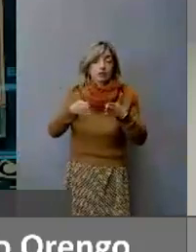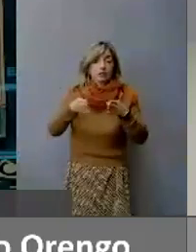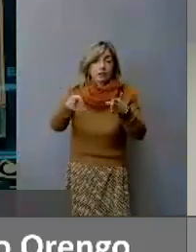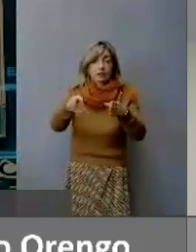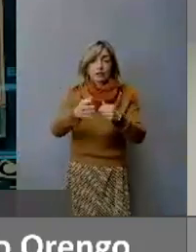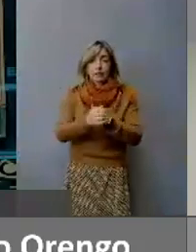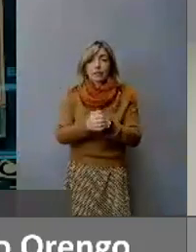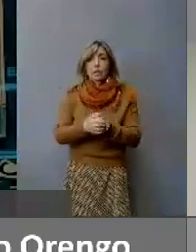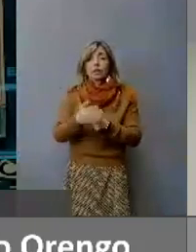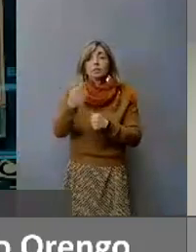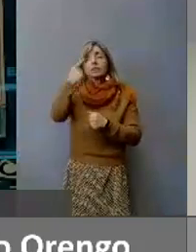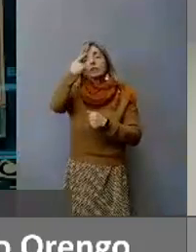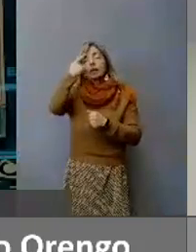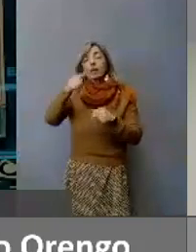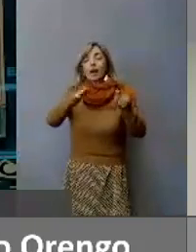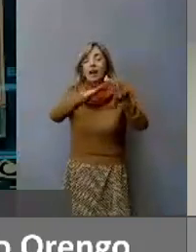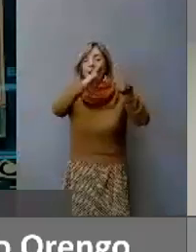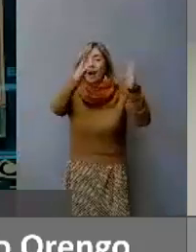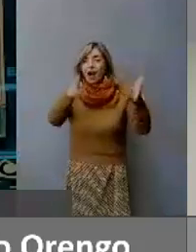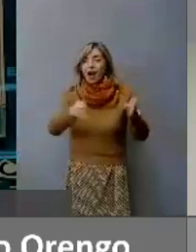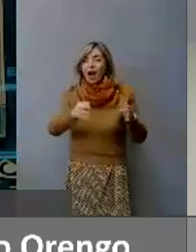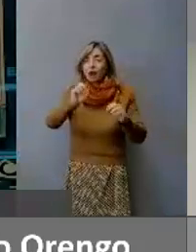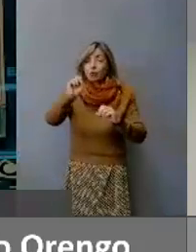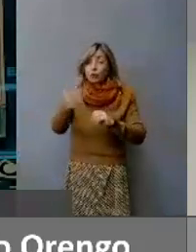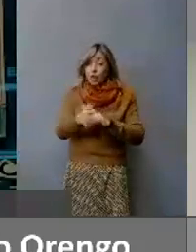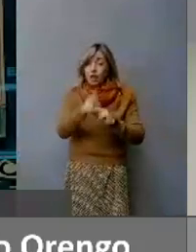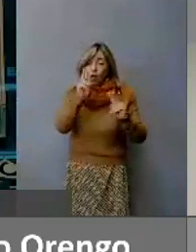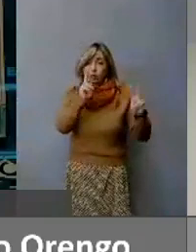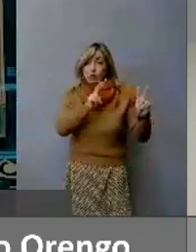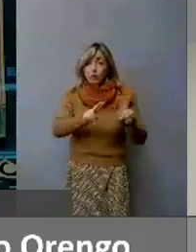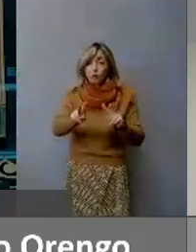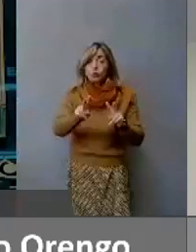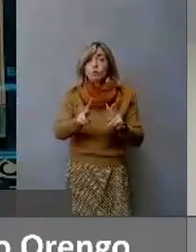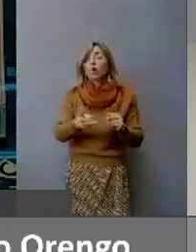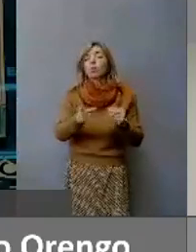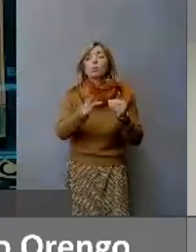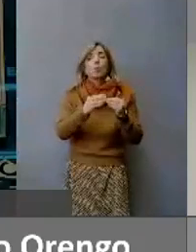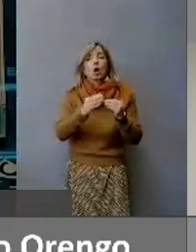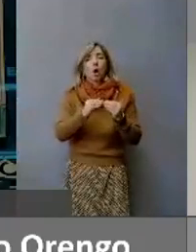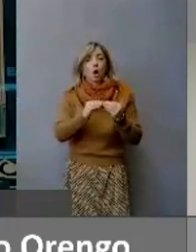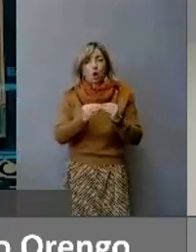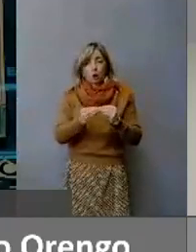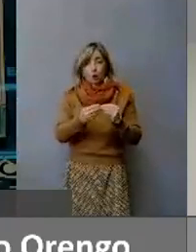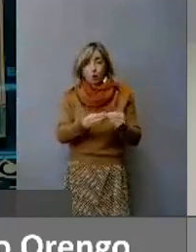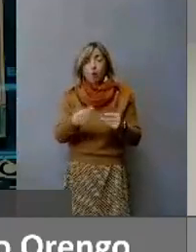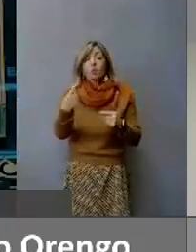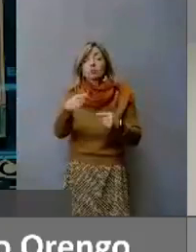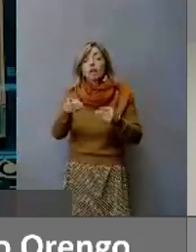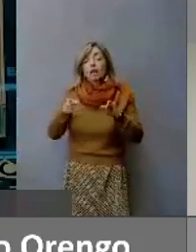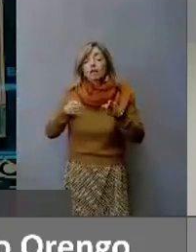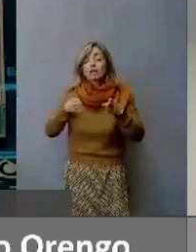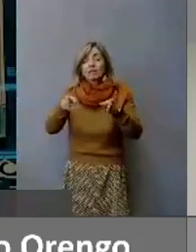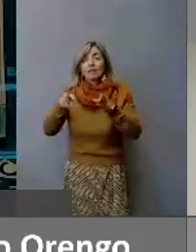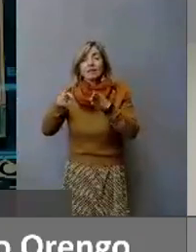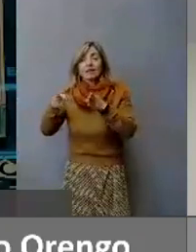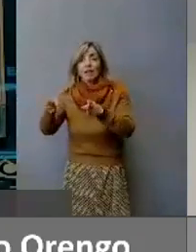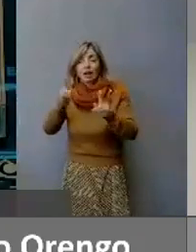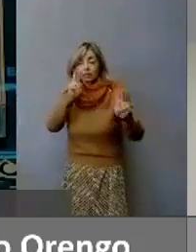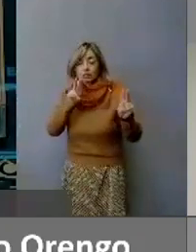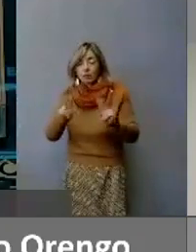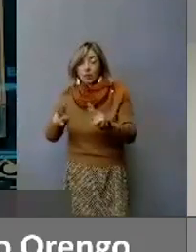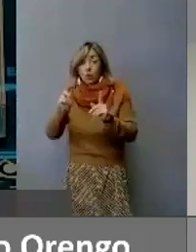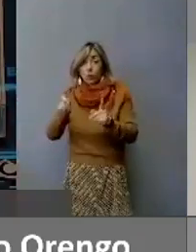di impiego degli stessi e quali tratti stradali interessati delle vie sopra indicate a lei la parola